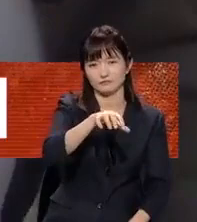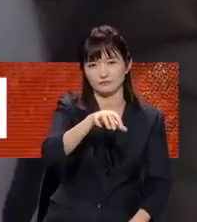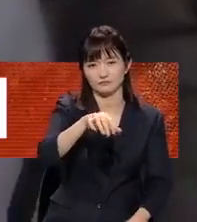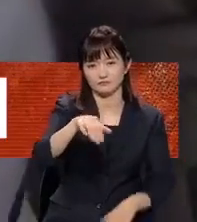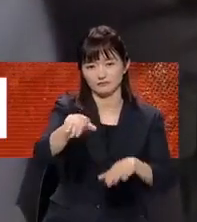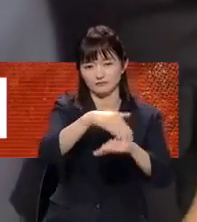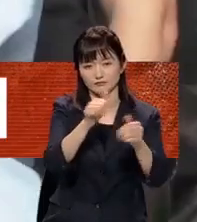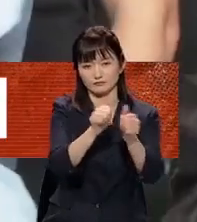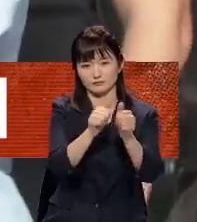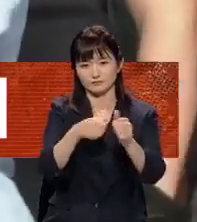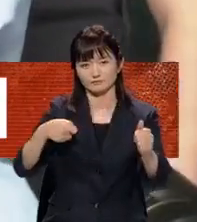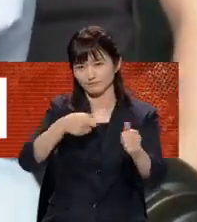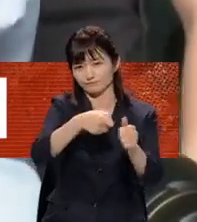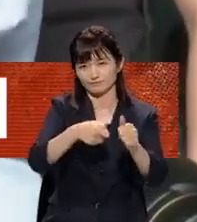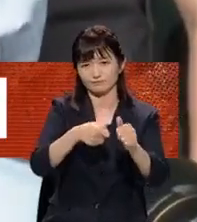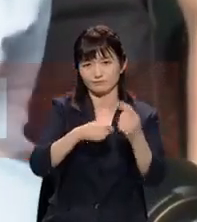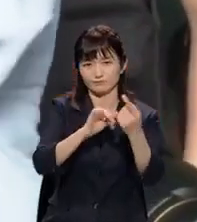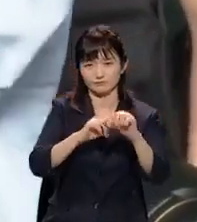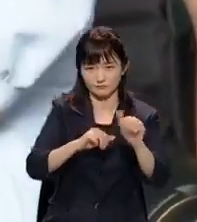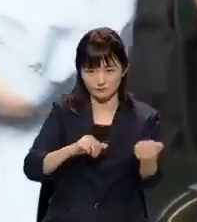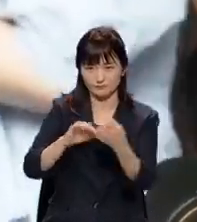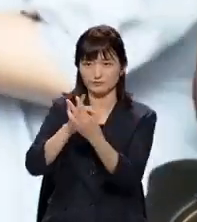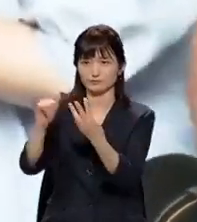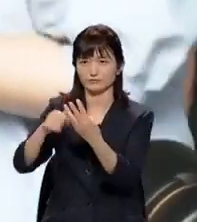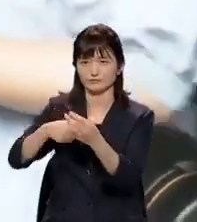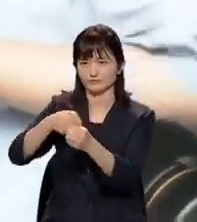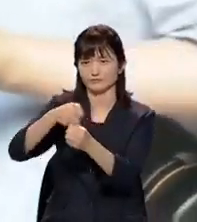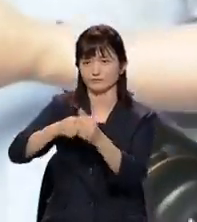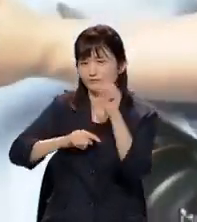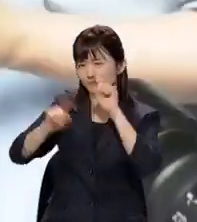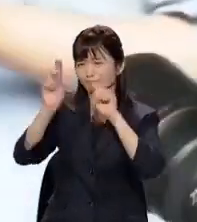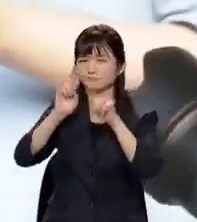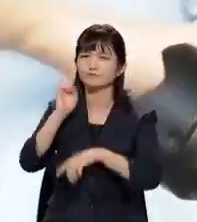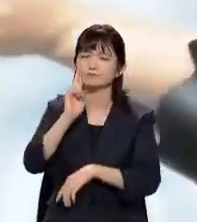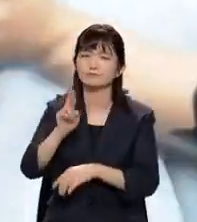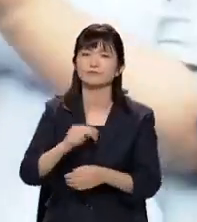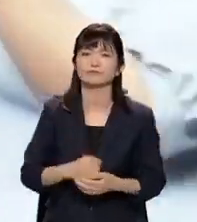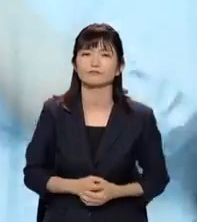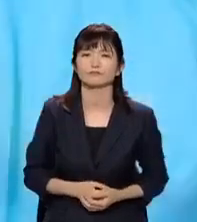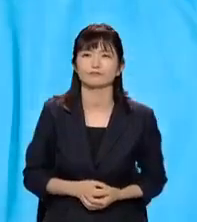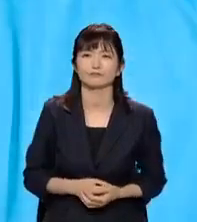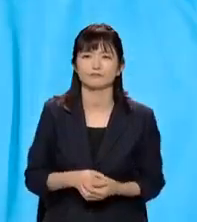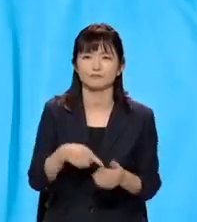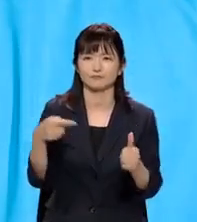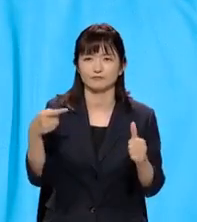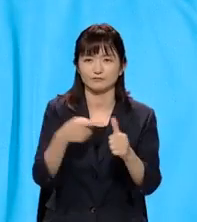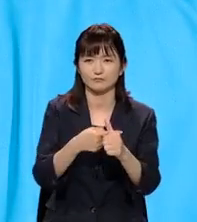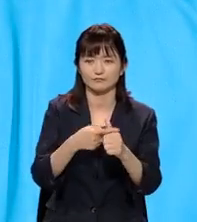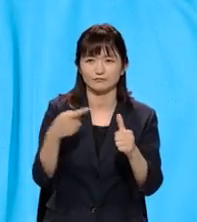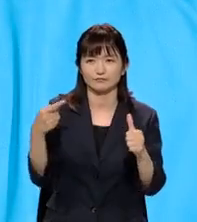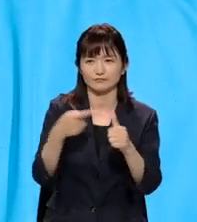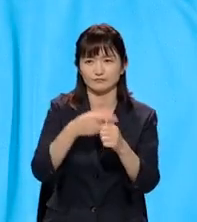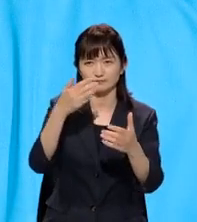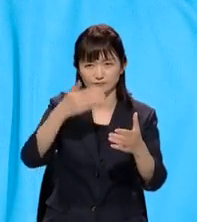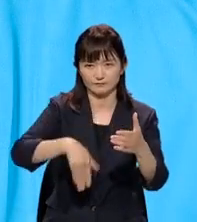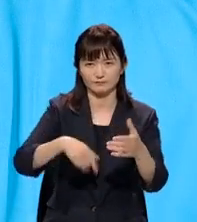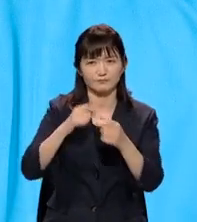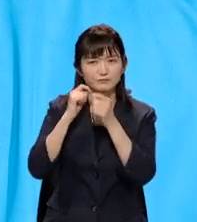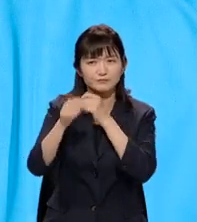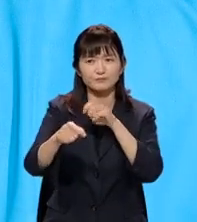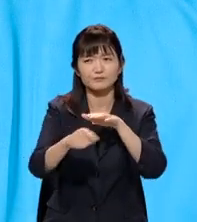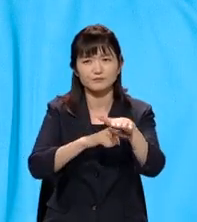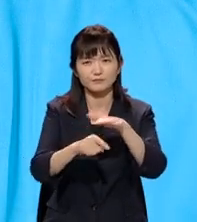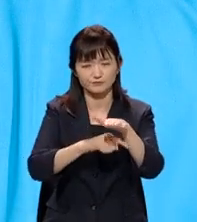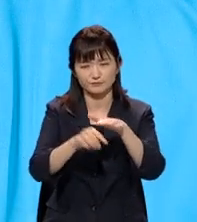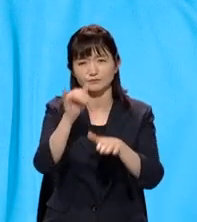흉기를 휘둘렀습니다 한 명을 숨지게 하고 3명에게 중상 입힌 혐의를 받고 있는데 이렇게 살인 살인미수 외에도 사기 절도 이런